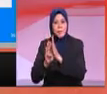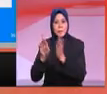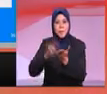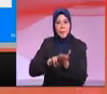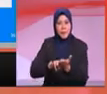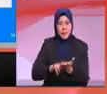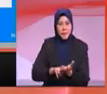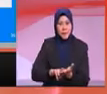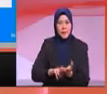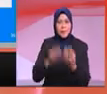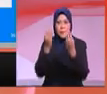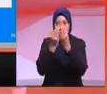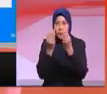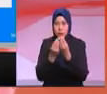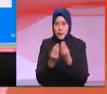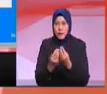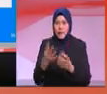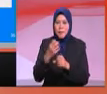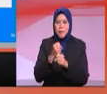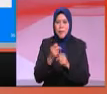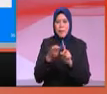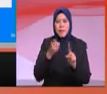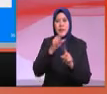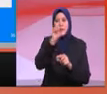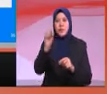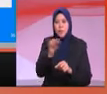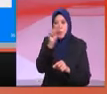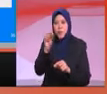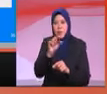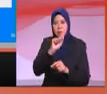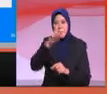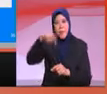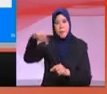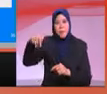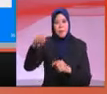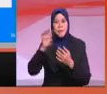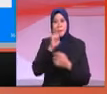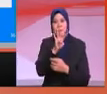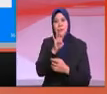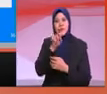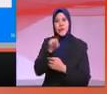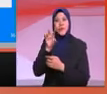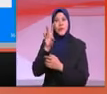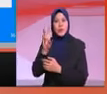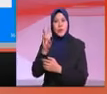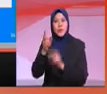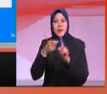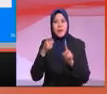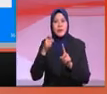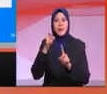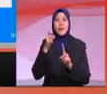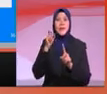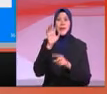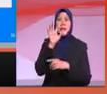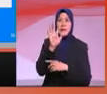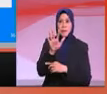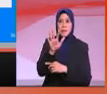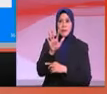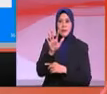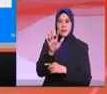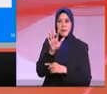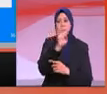Dan ini rating yang kita dapat daripada Google dan juga App Store ialah 4.7 daripada 5,